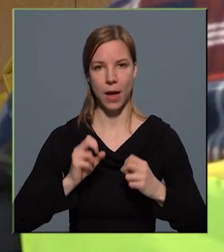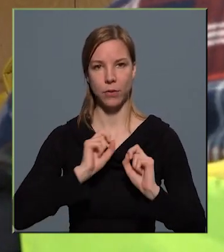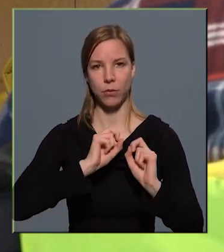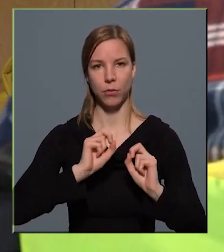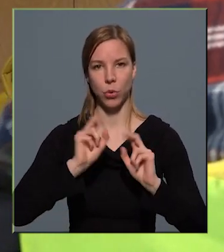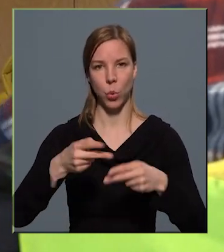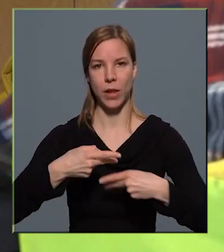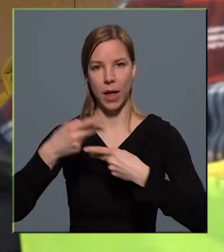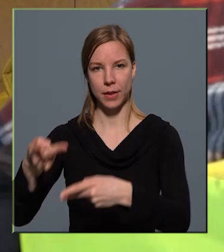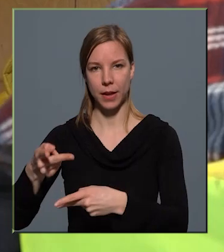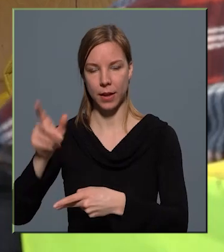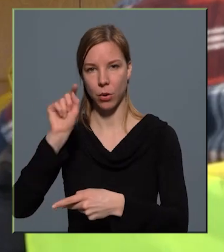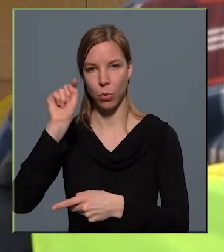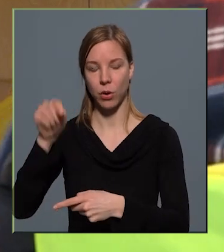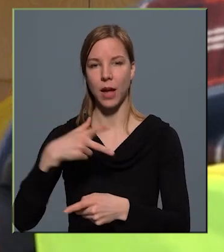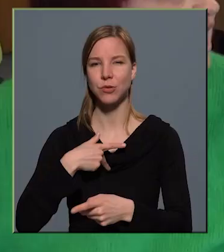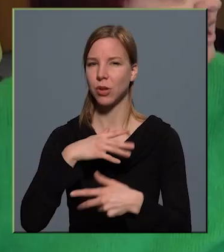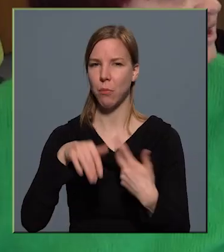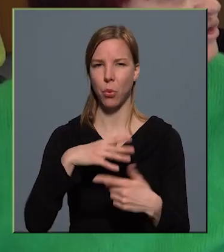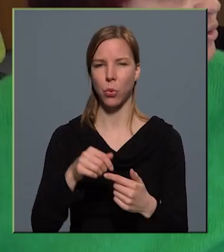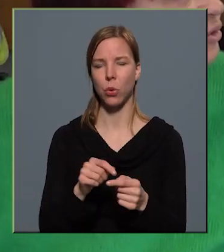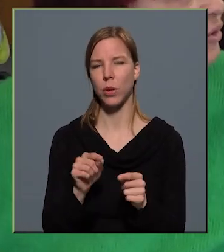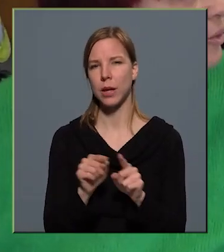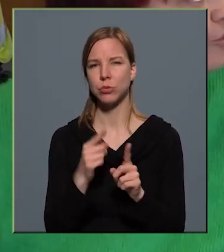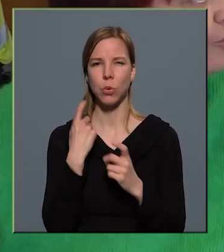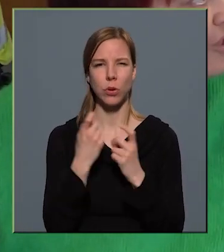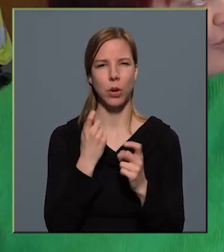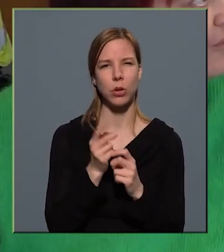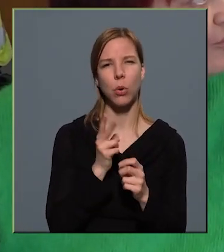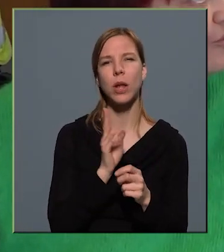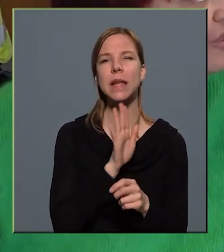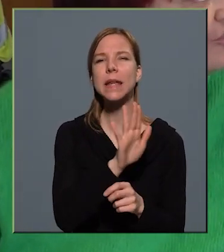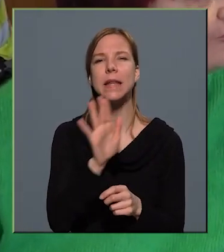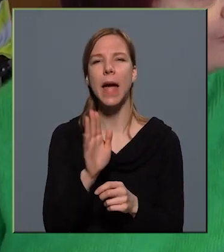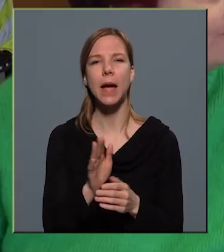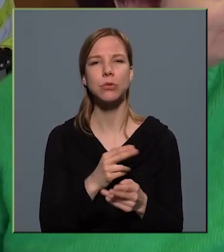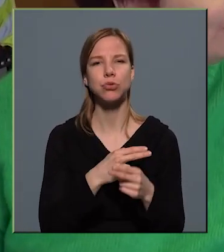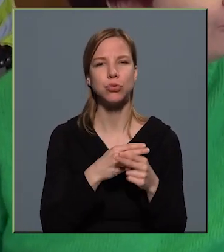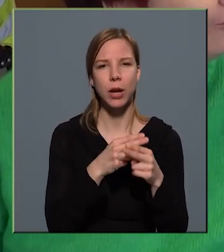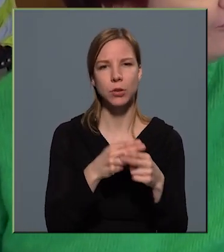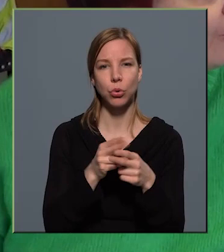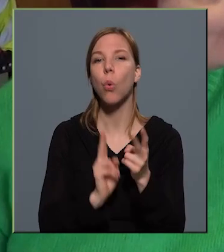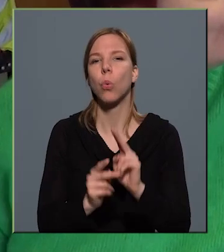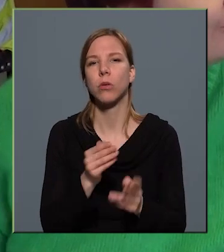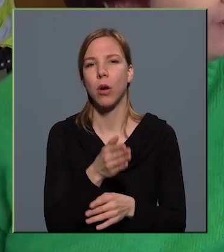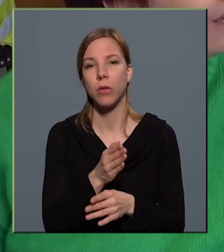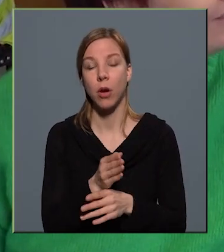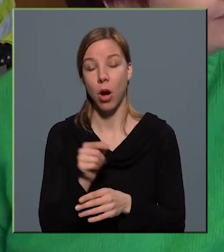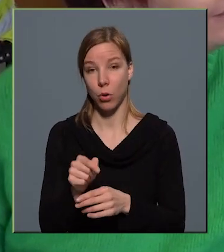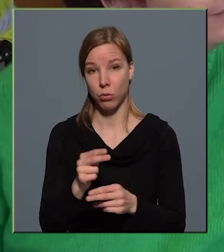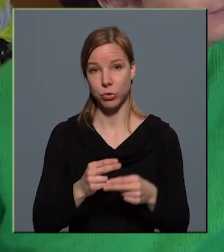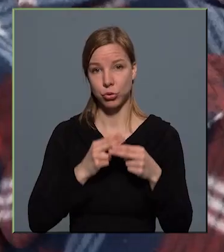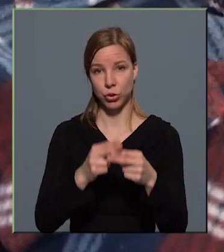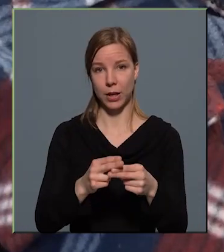nagy bonyodalmat jelentene. És akkor azon gondolkodtam, hogy akkor kinek segítsünk, hogyan segítsünk. Akkor segítsünk azoknak,